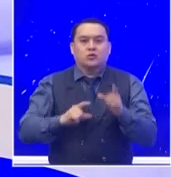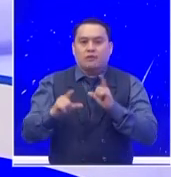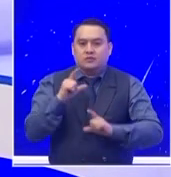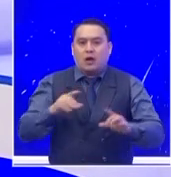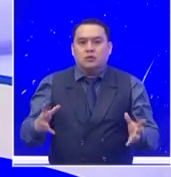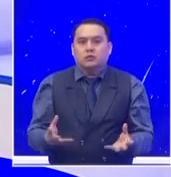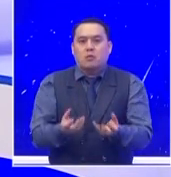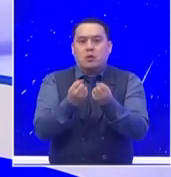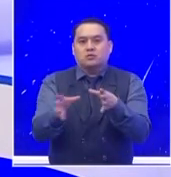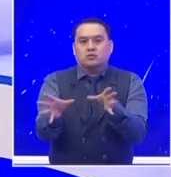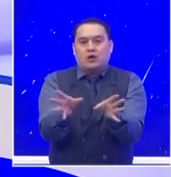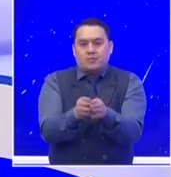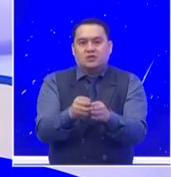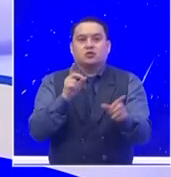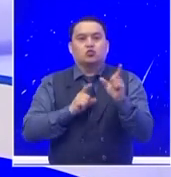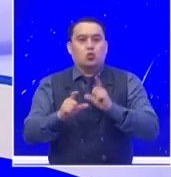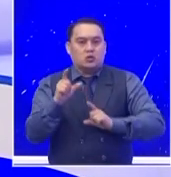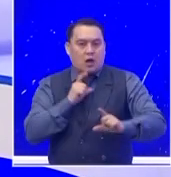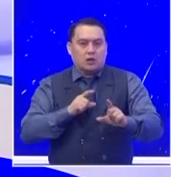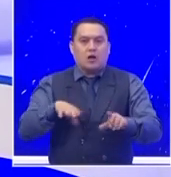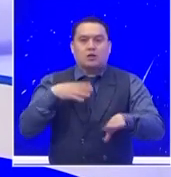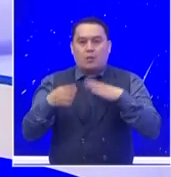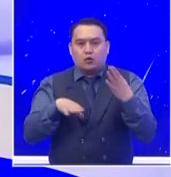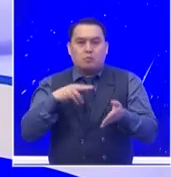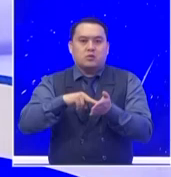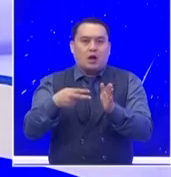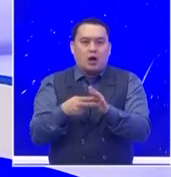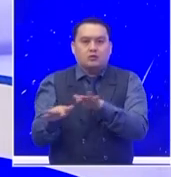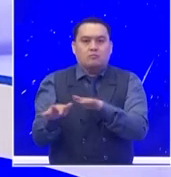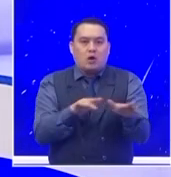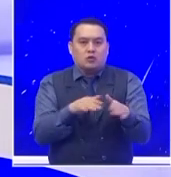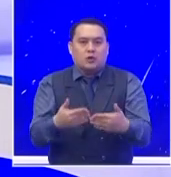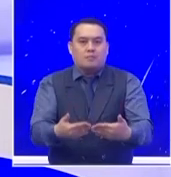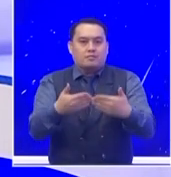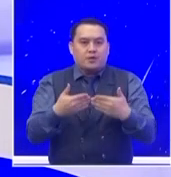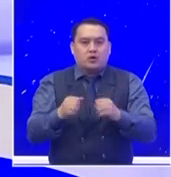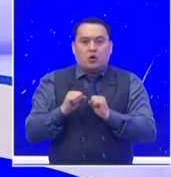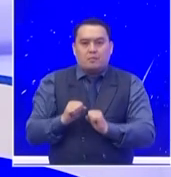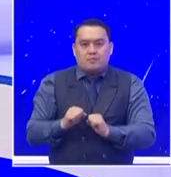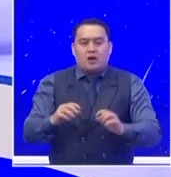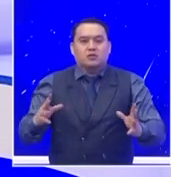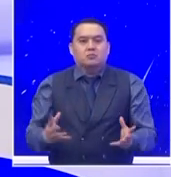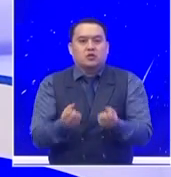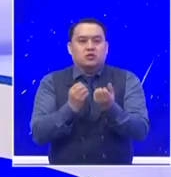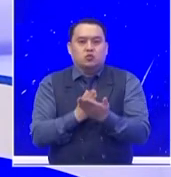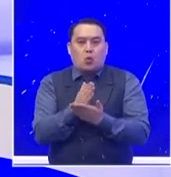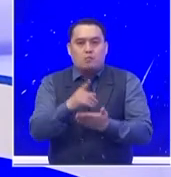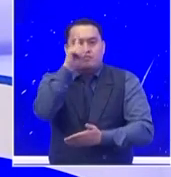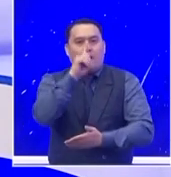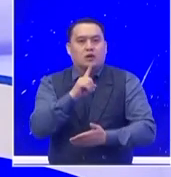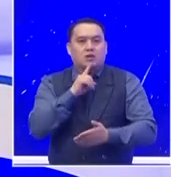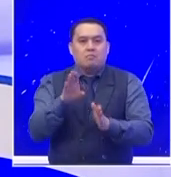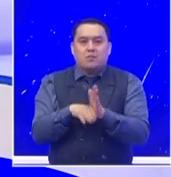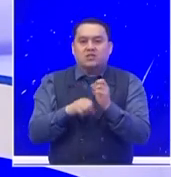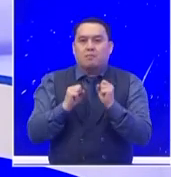университета спасатели совместно со студентами отработали план действий при ЧС. Мероприятие проводится в рамках месячника